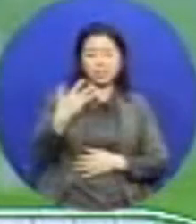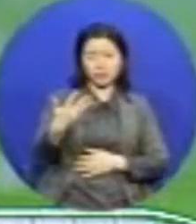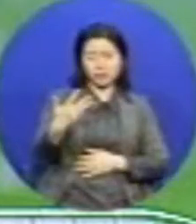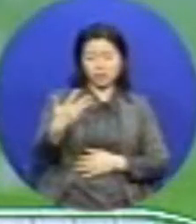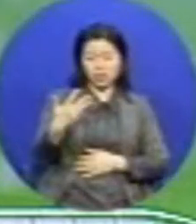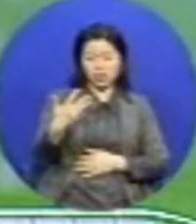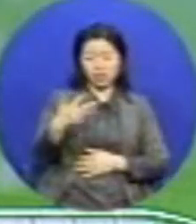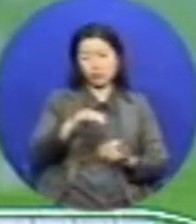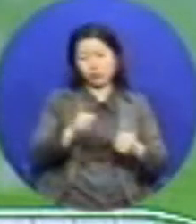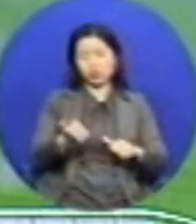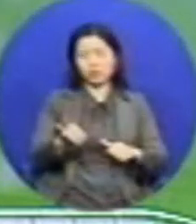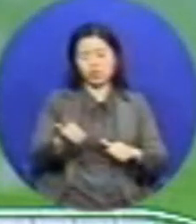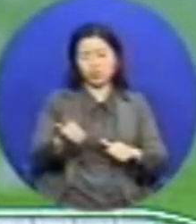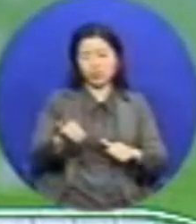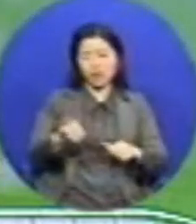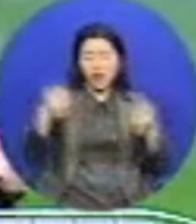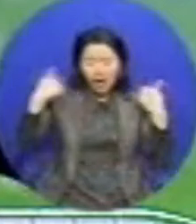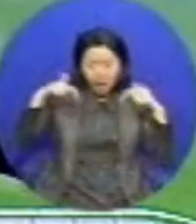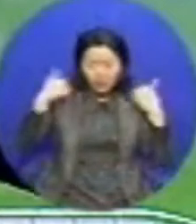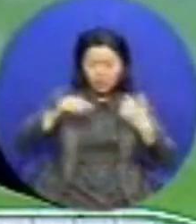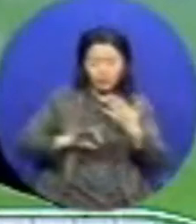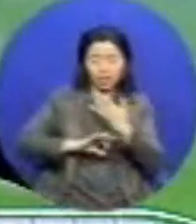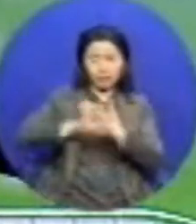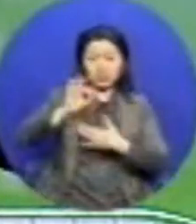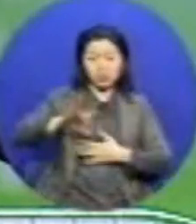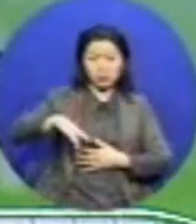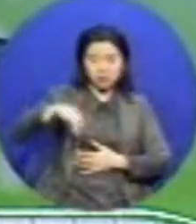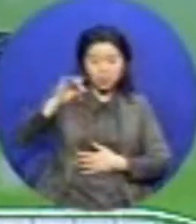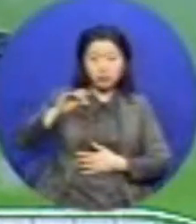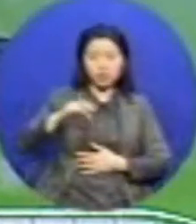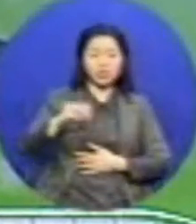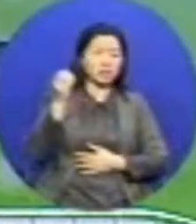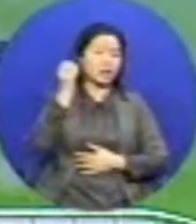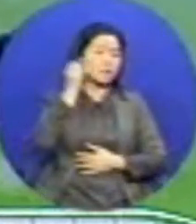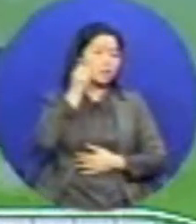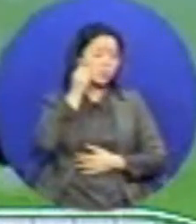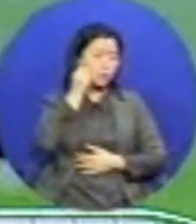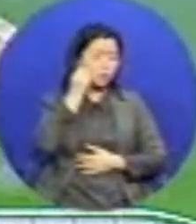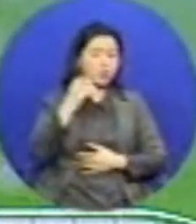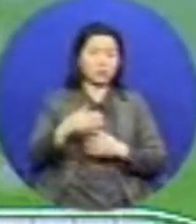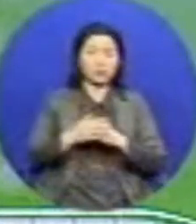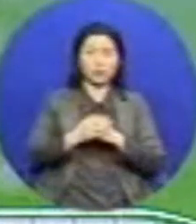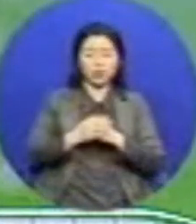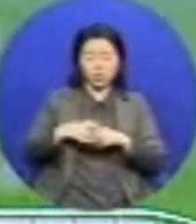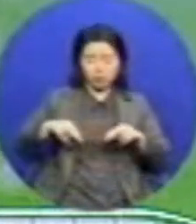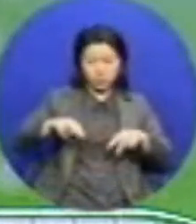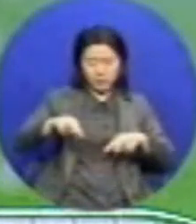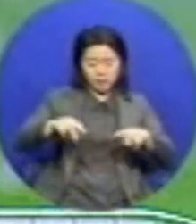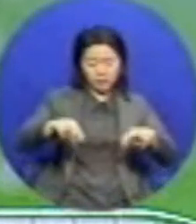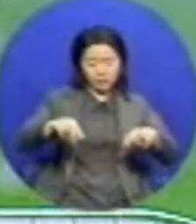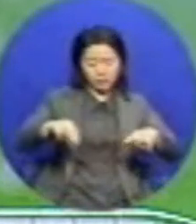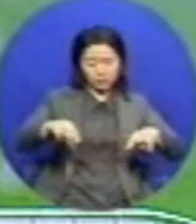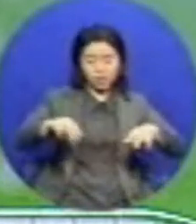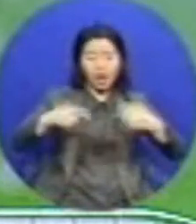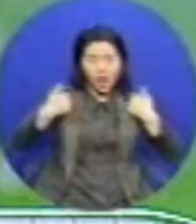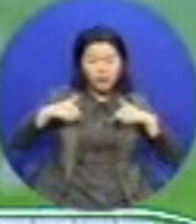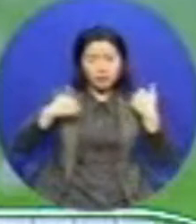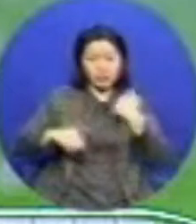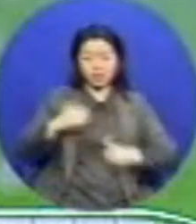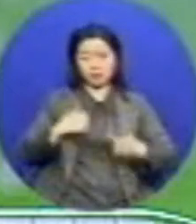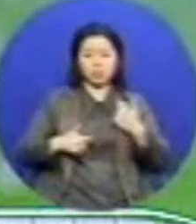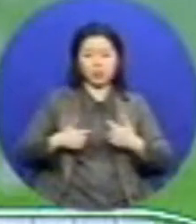뽀뽀하고 산책을 할 때는 옆에 따라다니면서 졸라 전량 큰 기쁨이 되어 주었던 그 그리스가